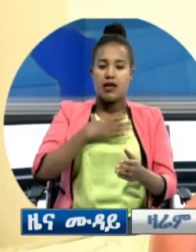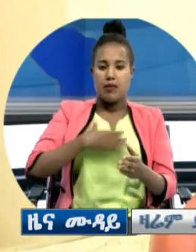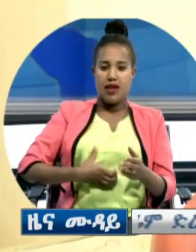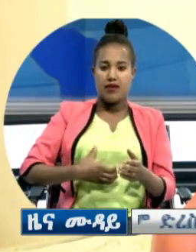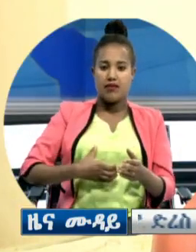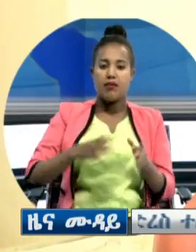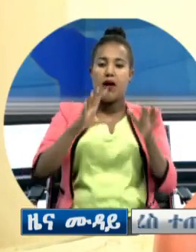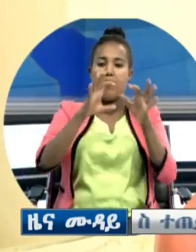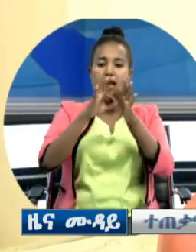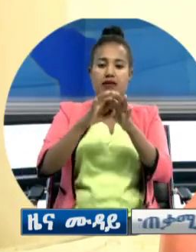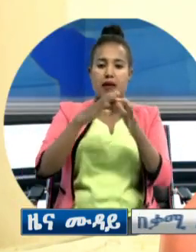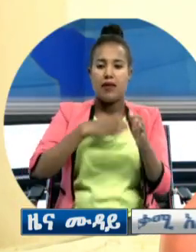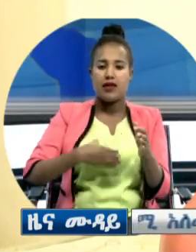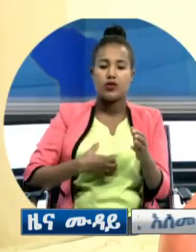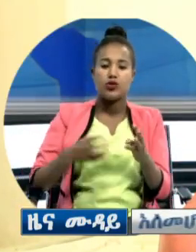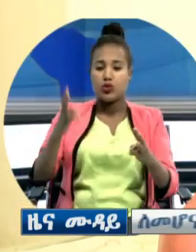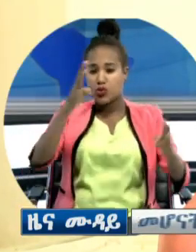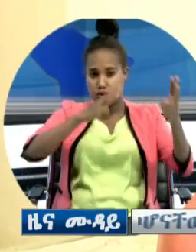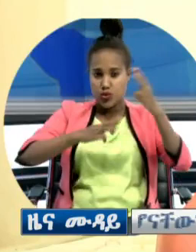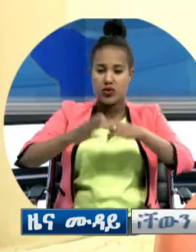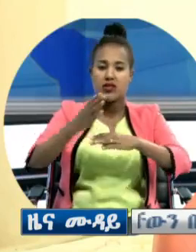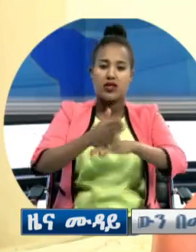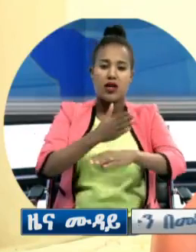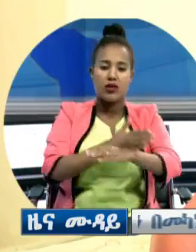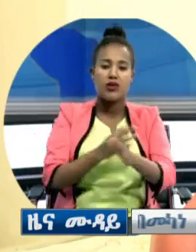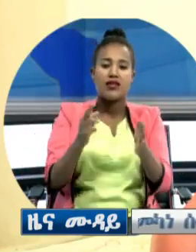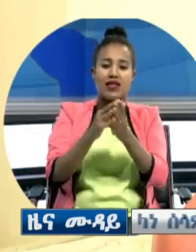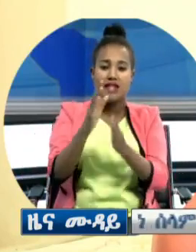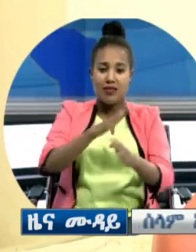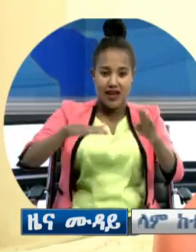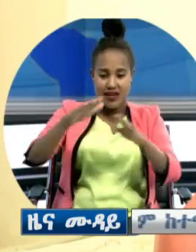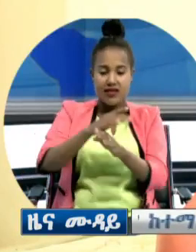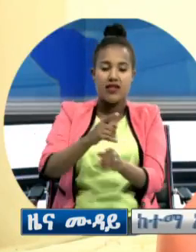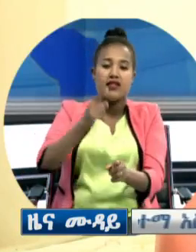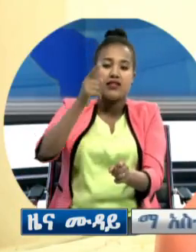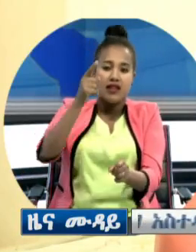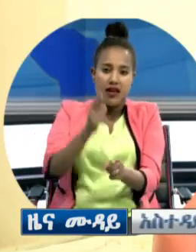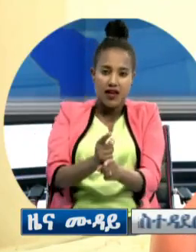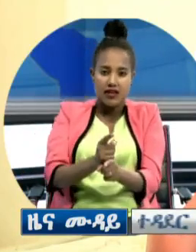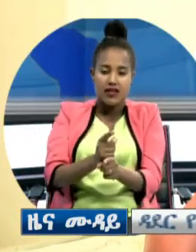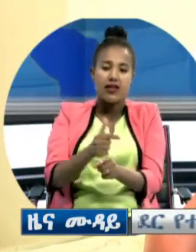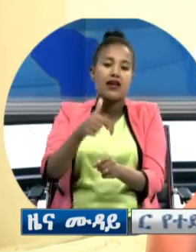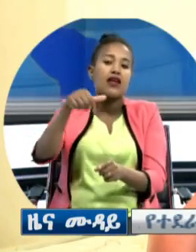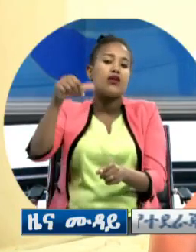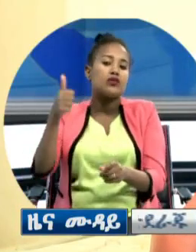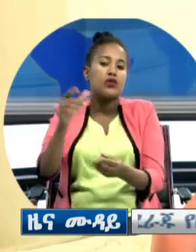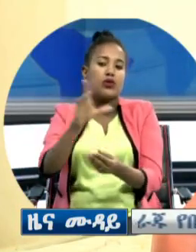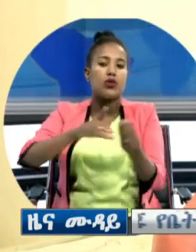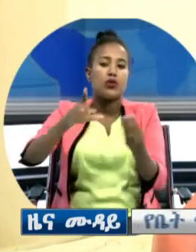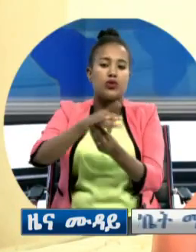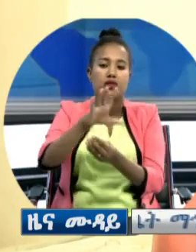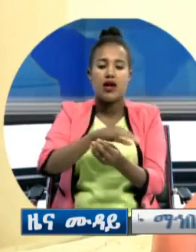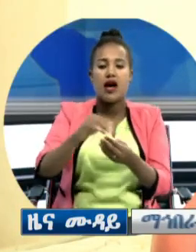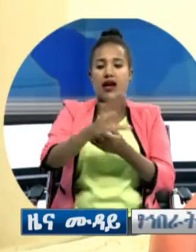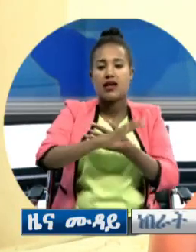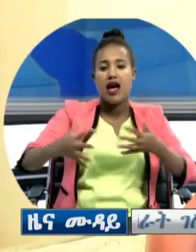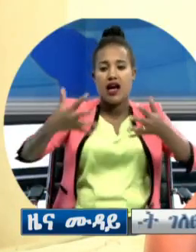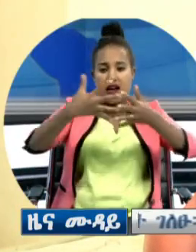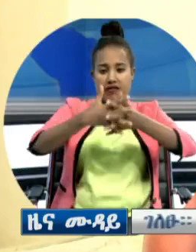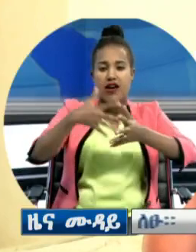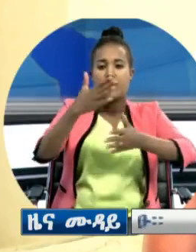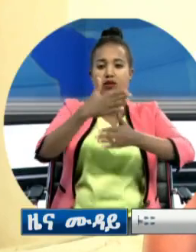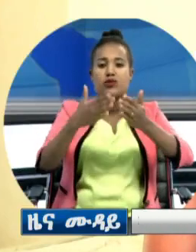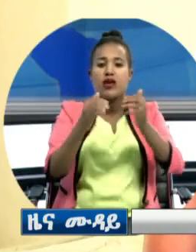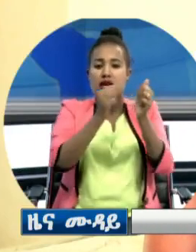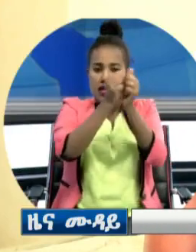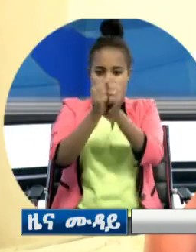ማህበራት አባላትም ችግሮች እንዲታረሙ የህግ የበላይነት እንዲረጋገጥ ከሌሎች ክልሎችና አገር አቀፍ አደረጃጀቶች